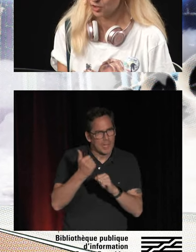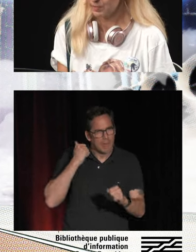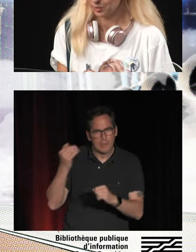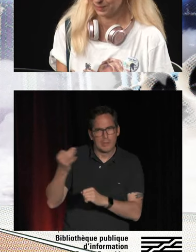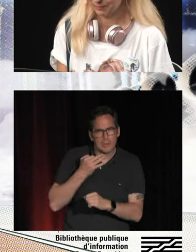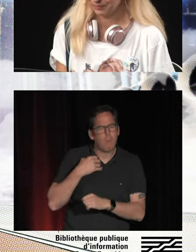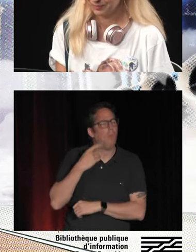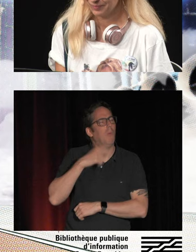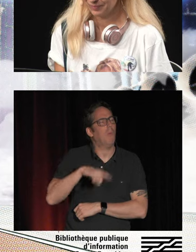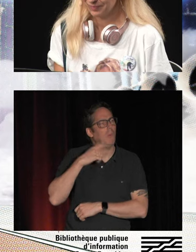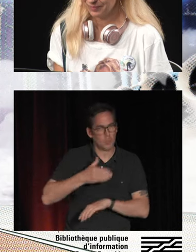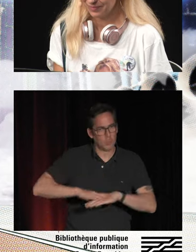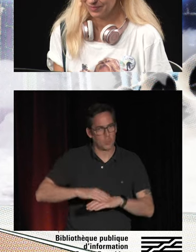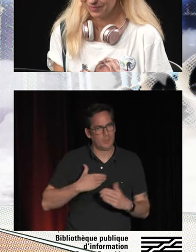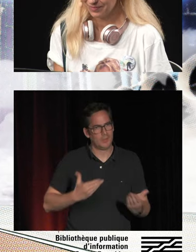j'y aurais pas cru.